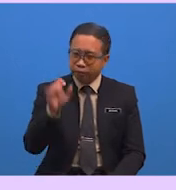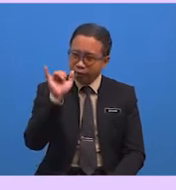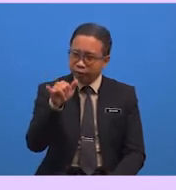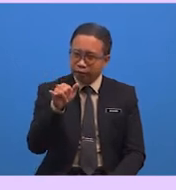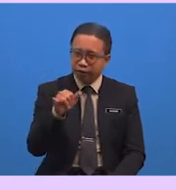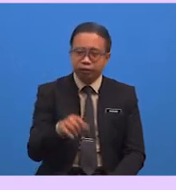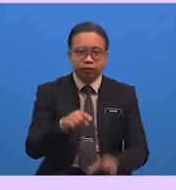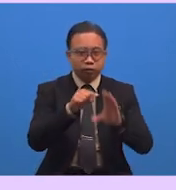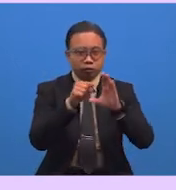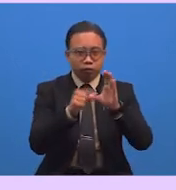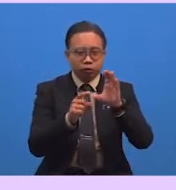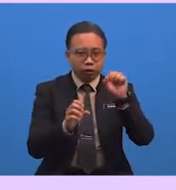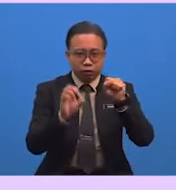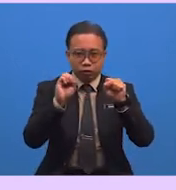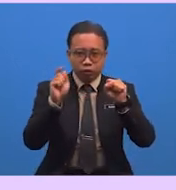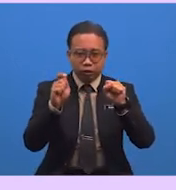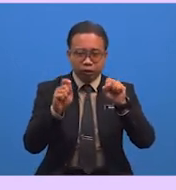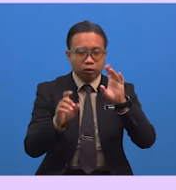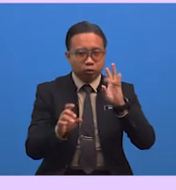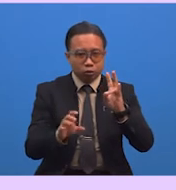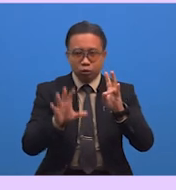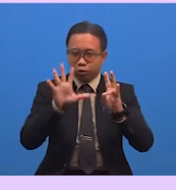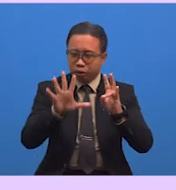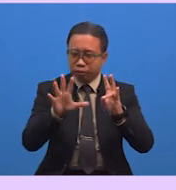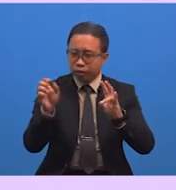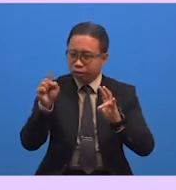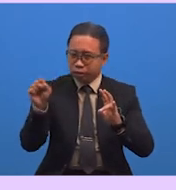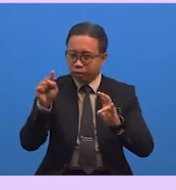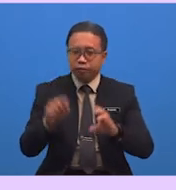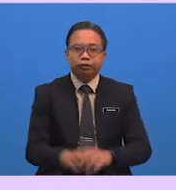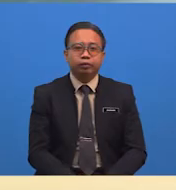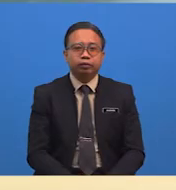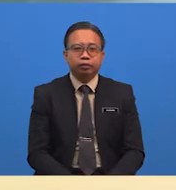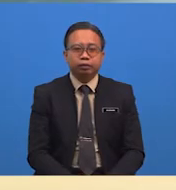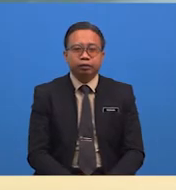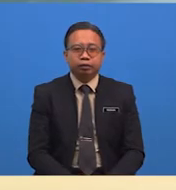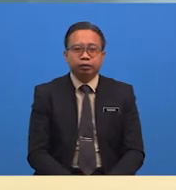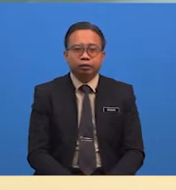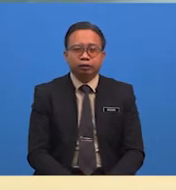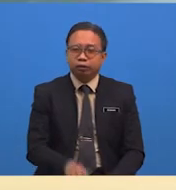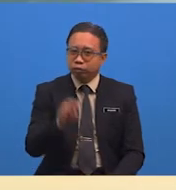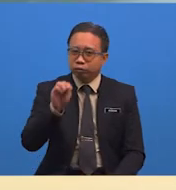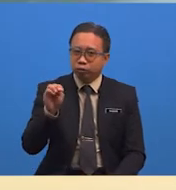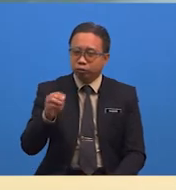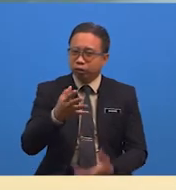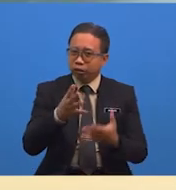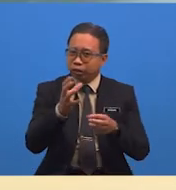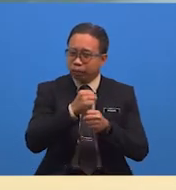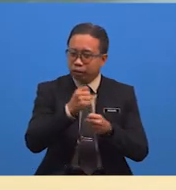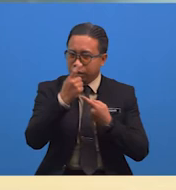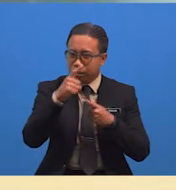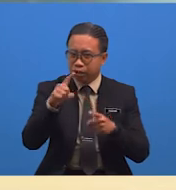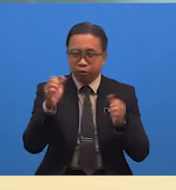Ya, sudut SOT ialah 75 darjah. Nampaknya, murid-murid